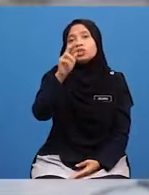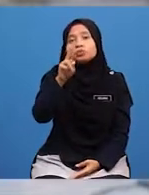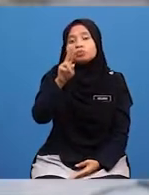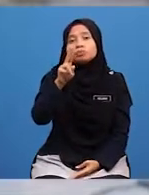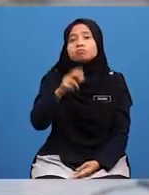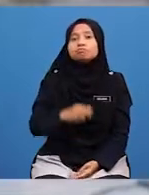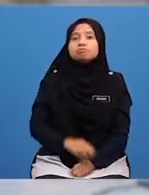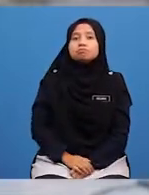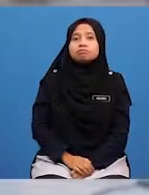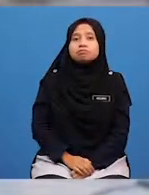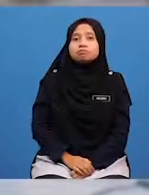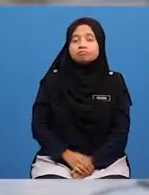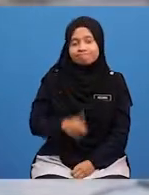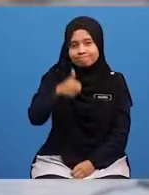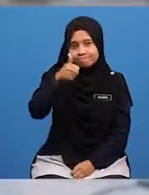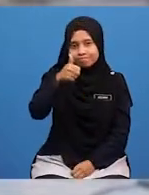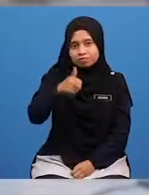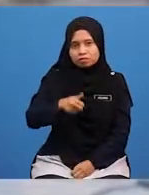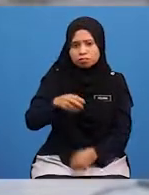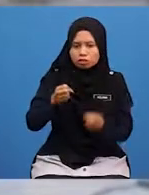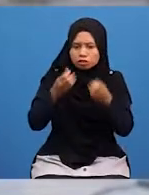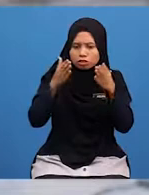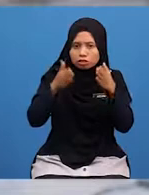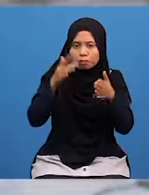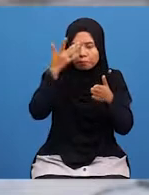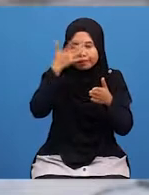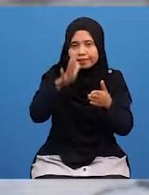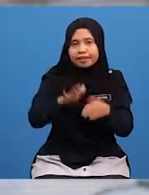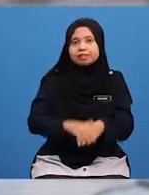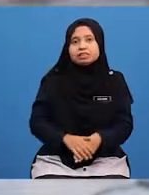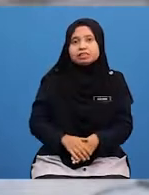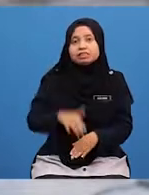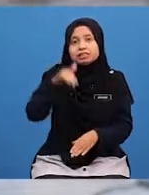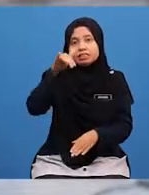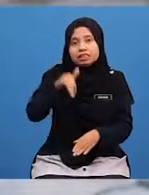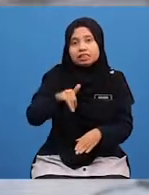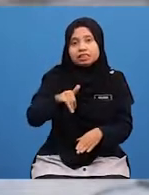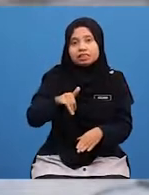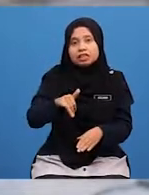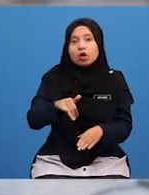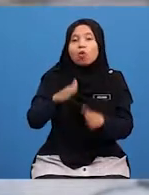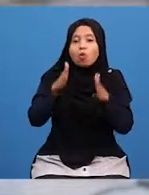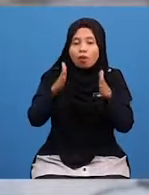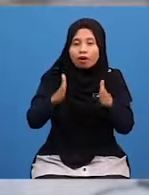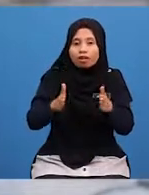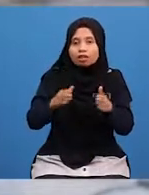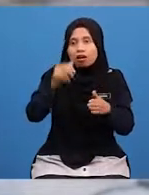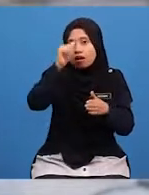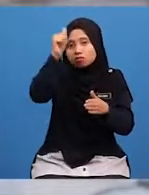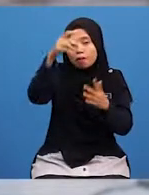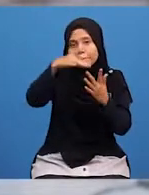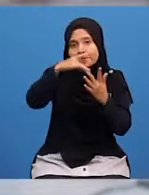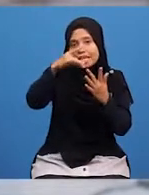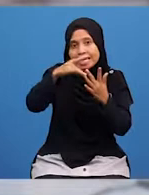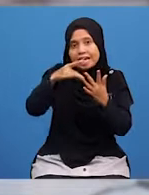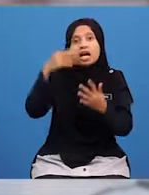semua? Bagus, ramai yang boleh menjawab dengan tepat. Ya, insan mulia pilihan Allah, itulah para